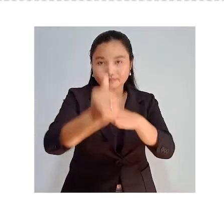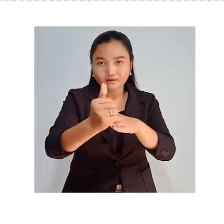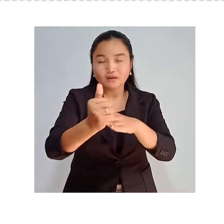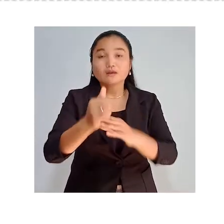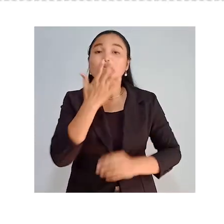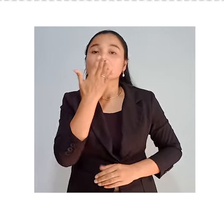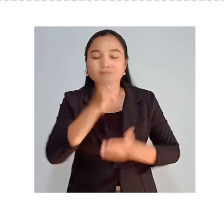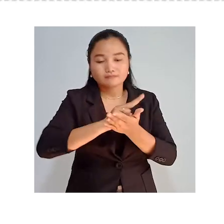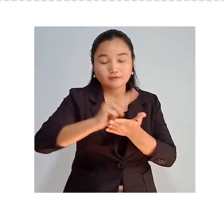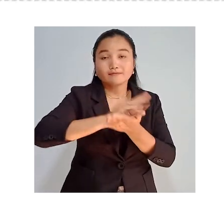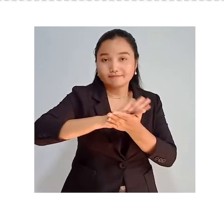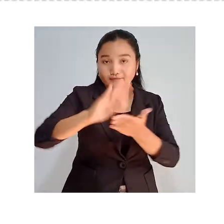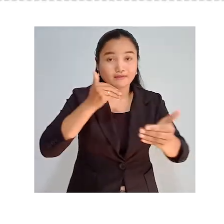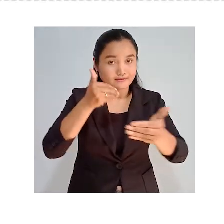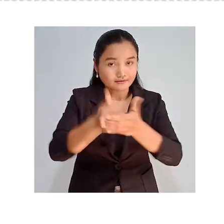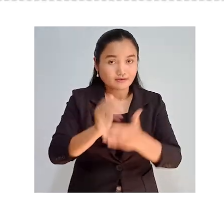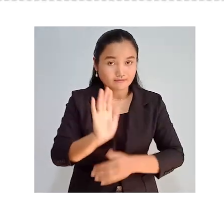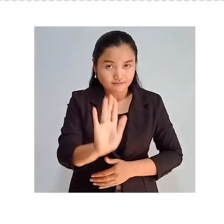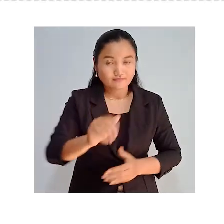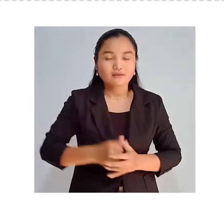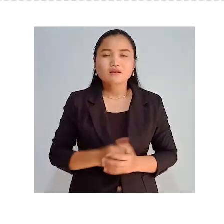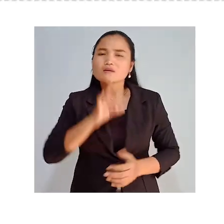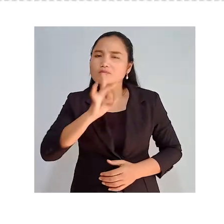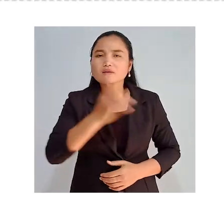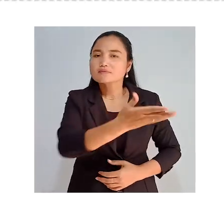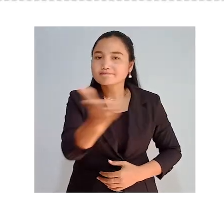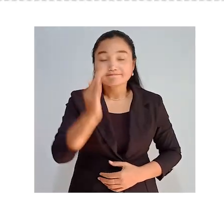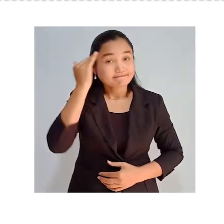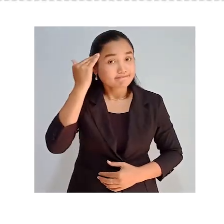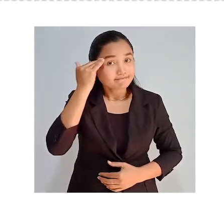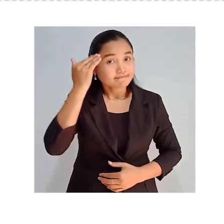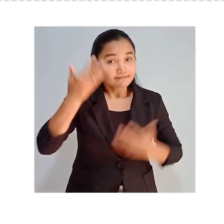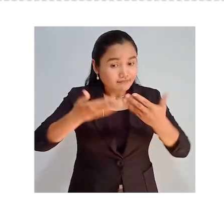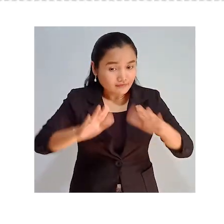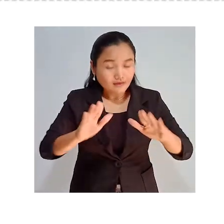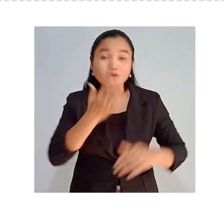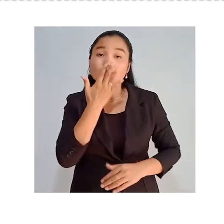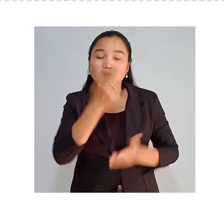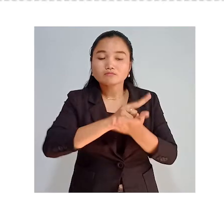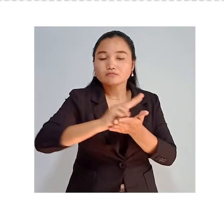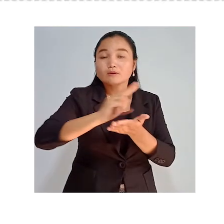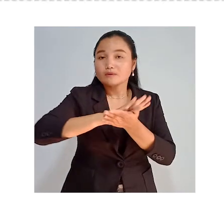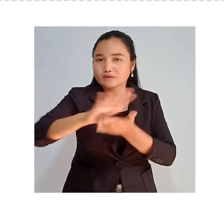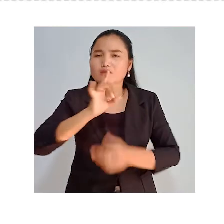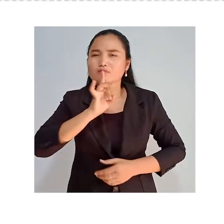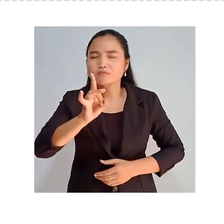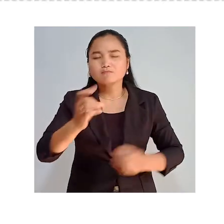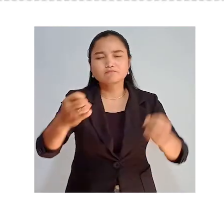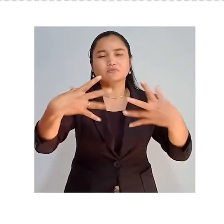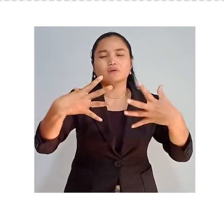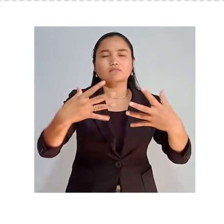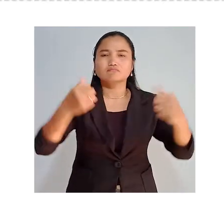វិស័យទឹកស្អាតនិងអនាម័យយើងដឹងហើយថាការដែលកង្វះខាតទឹកស្អាតនិងអនាម័យវាបានជះឥទ្ធិ